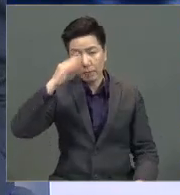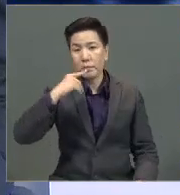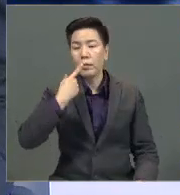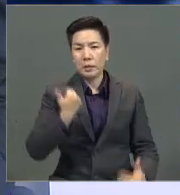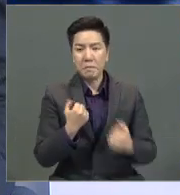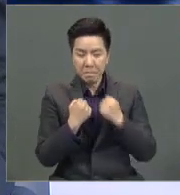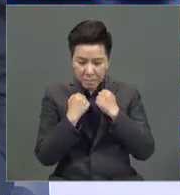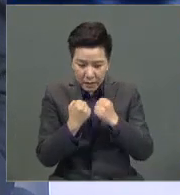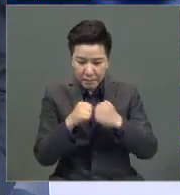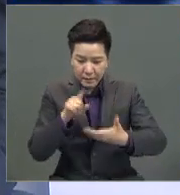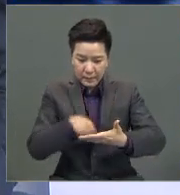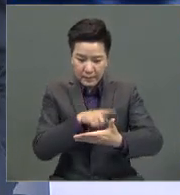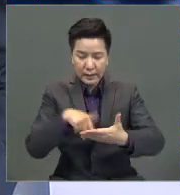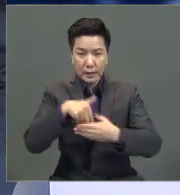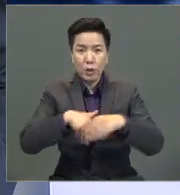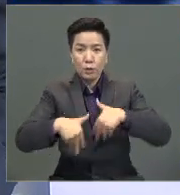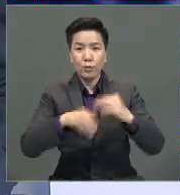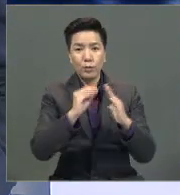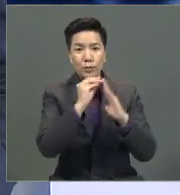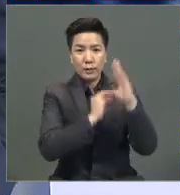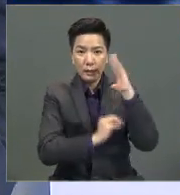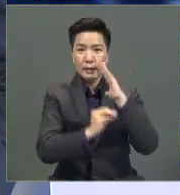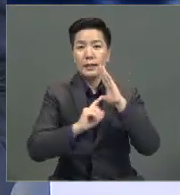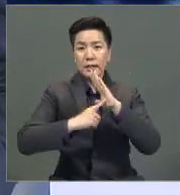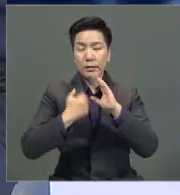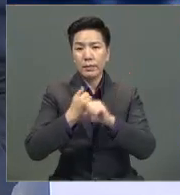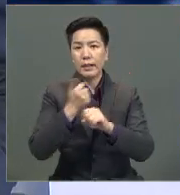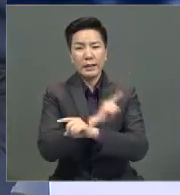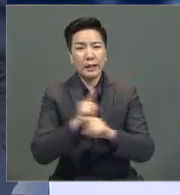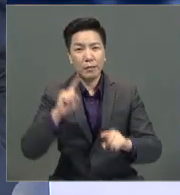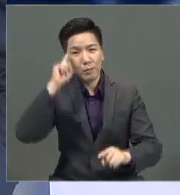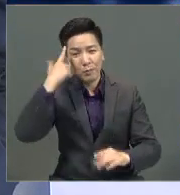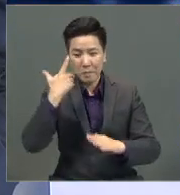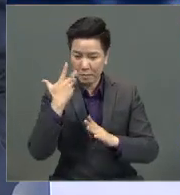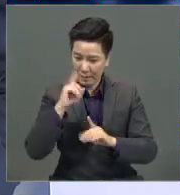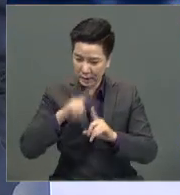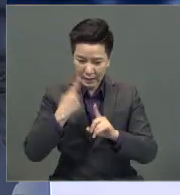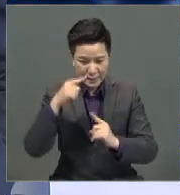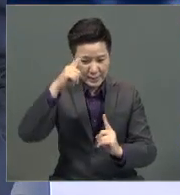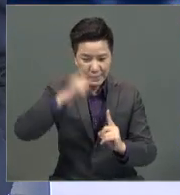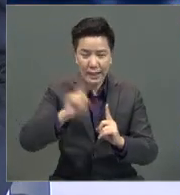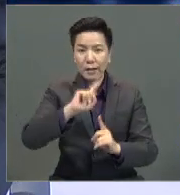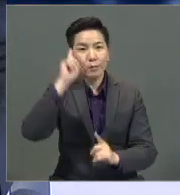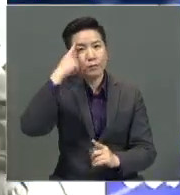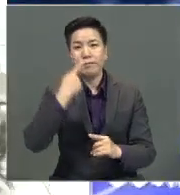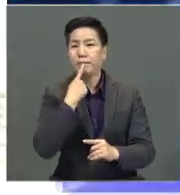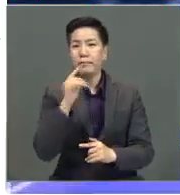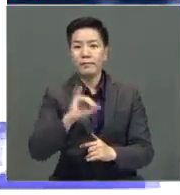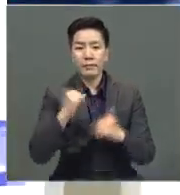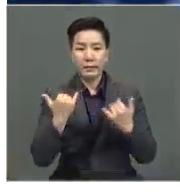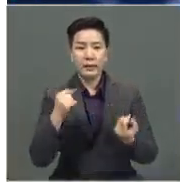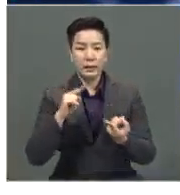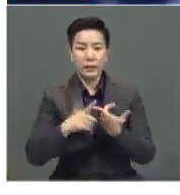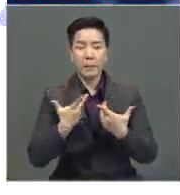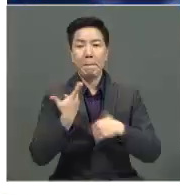ว่าจะพยายามให้มีการเลือกตั้งท้องถิ่นเกิดขึ้นให้ได้แต่ว่ายังไม่ยืนยันว่าจะเป็นในพื้นที่ใดครับภ